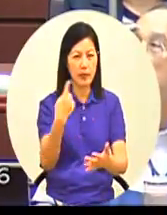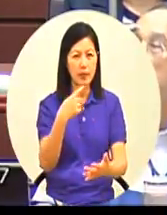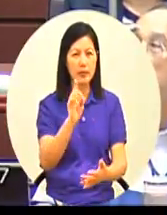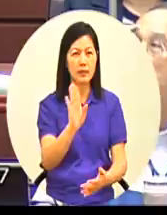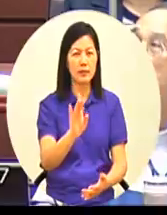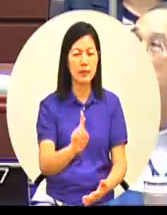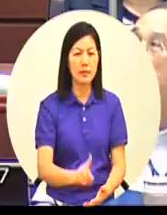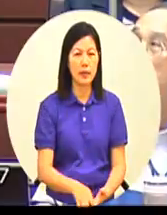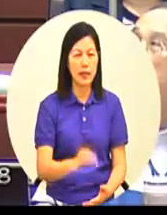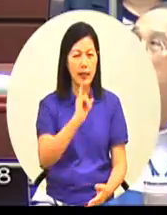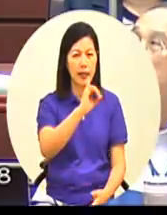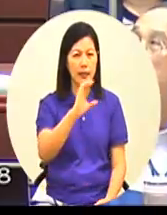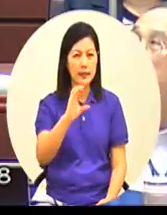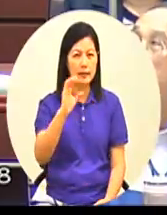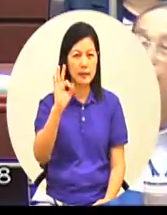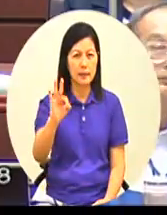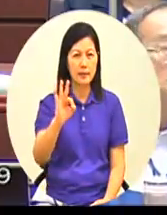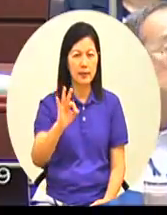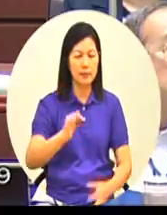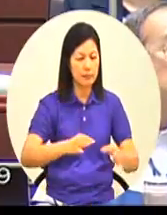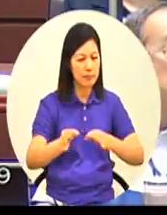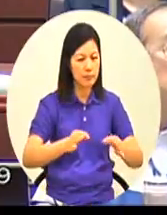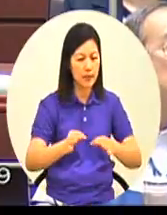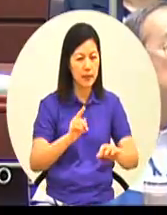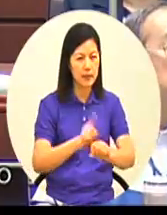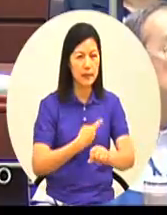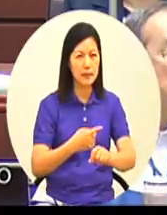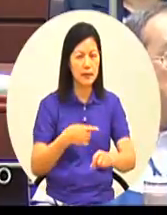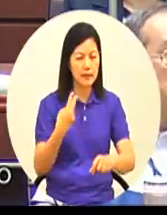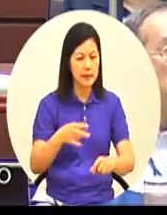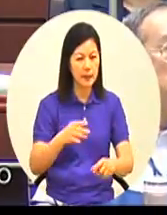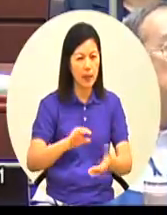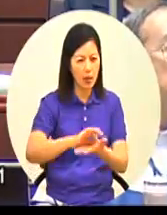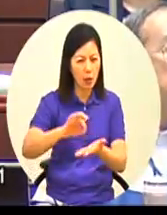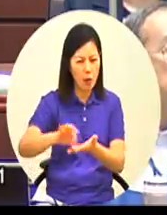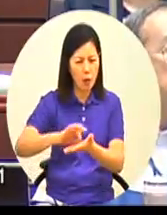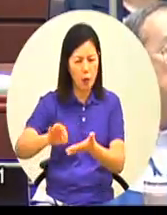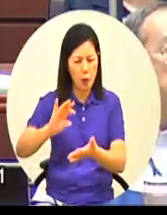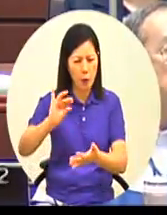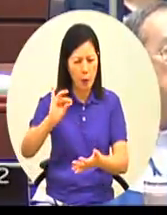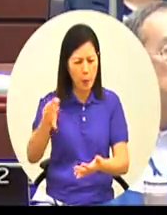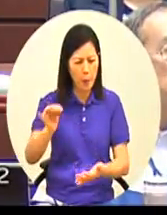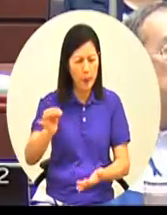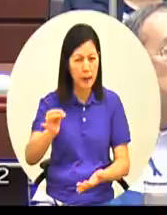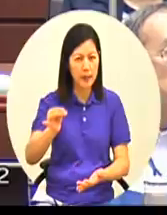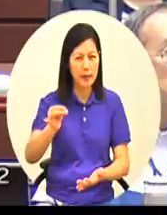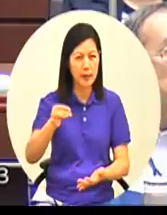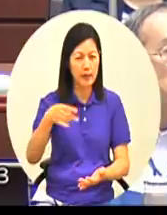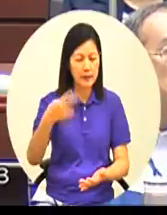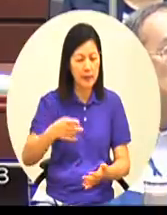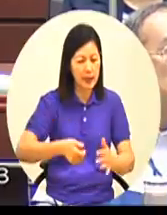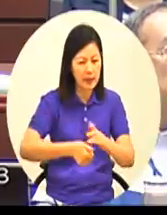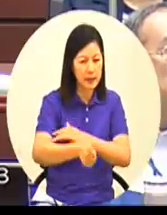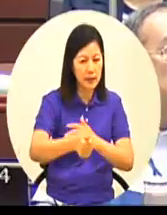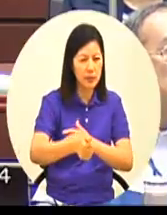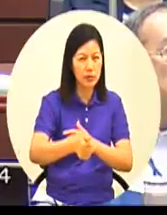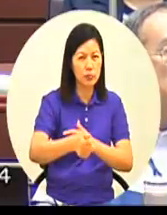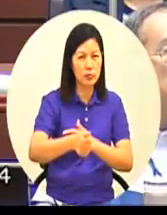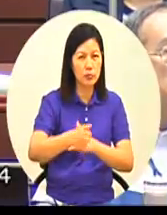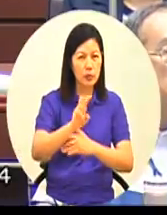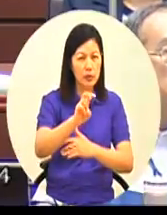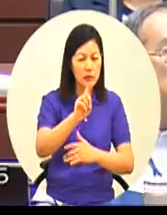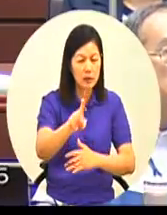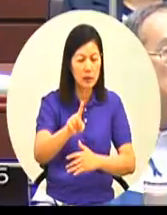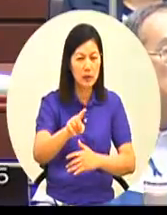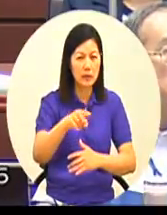个 ICF 是非常商业性的，它其实要花好几百万，然后先进入 TOP21， 然后